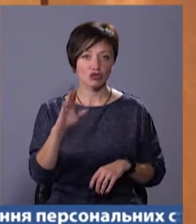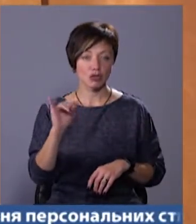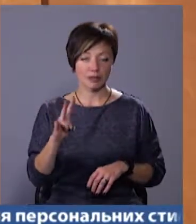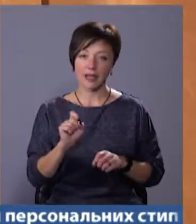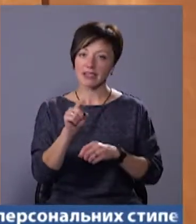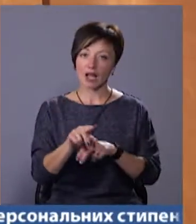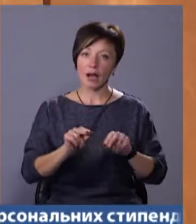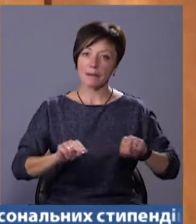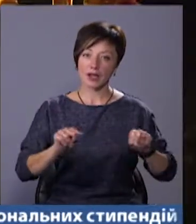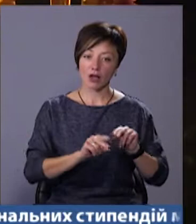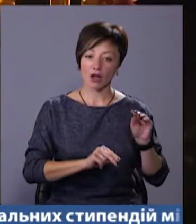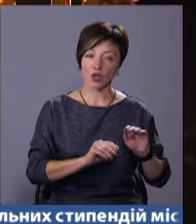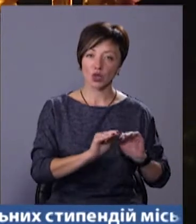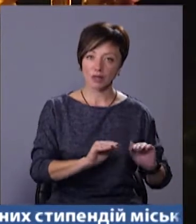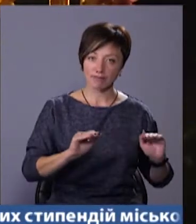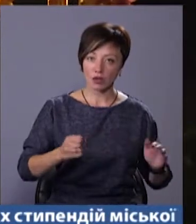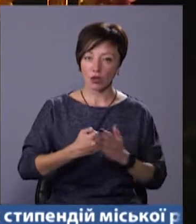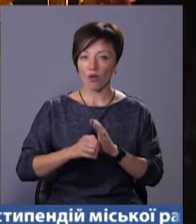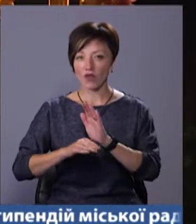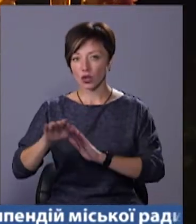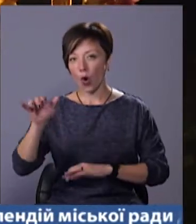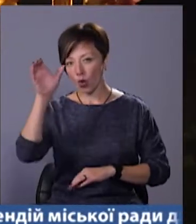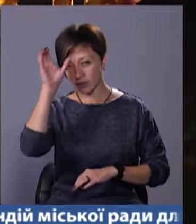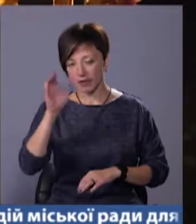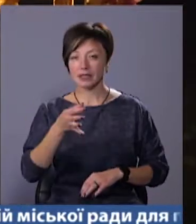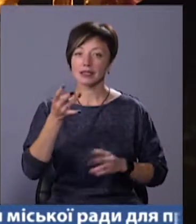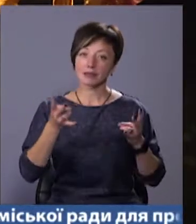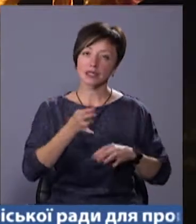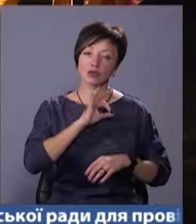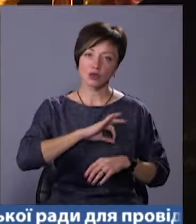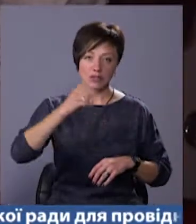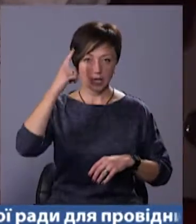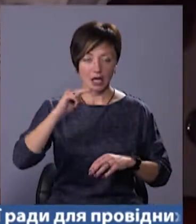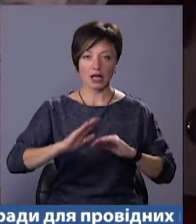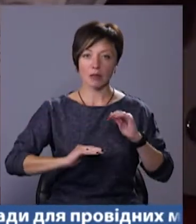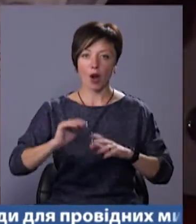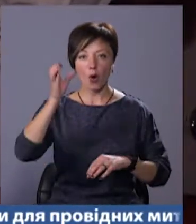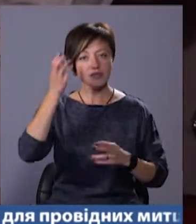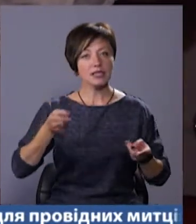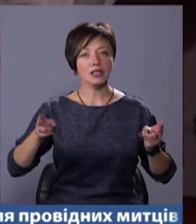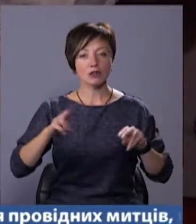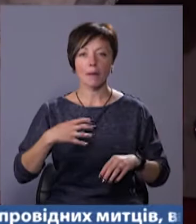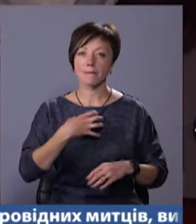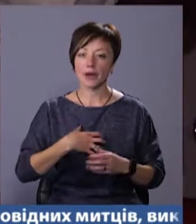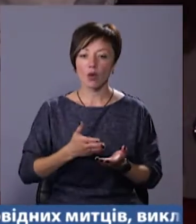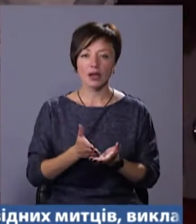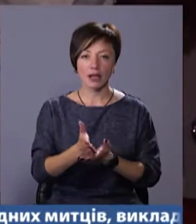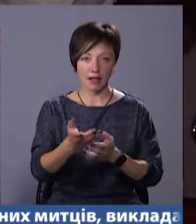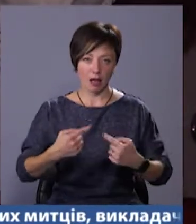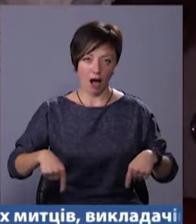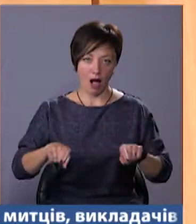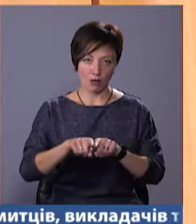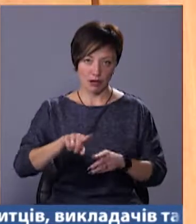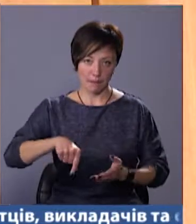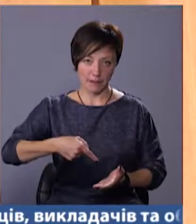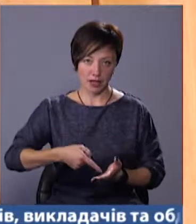педагогів – від дошкільної до вищої освіти – навчати застосовувати знання на практиці. Освіта ж залишається однією з пріоритетних галузей міста. Ми